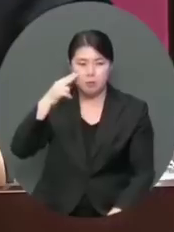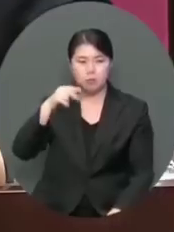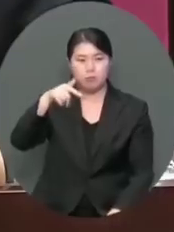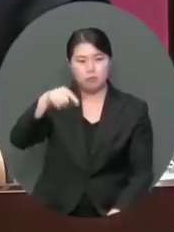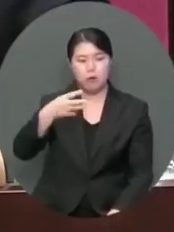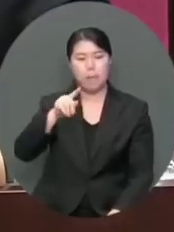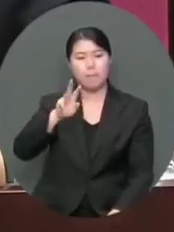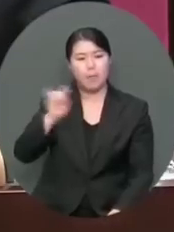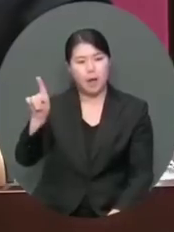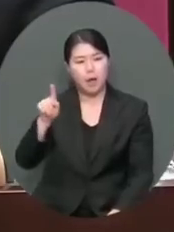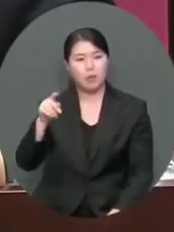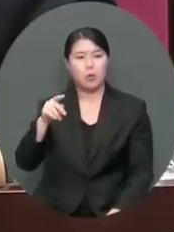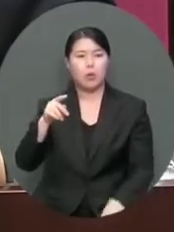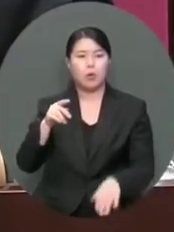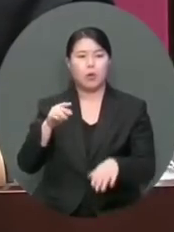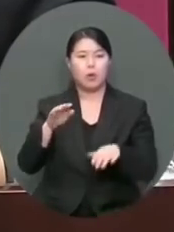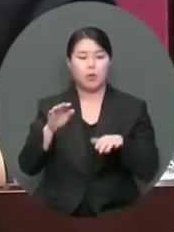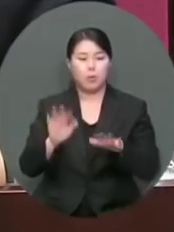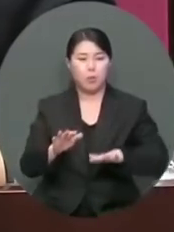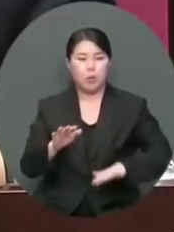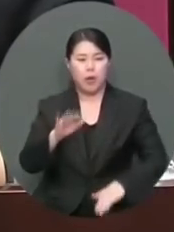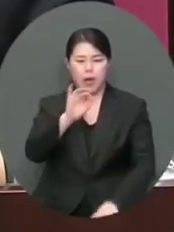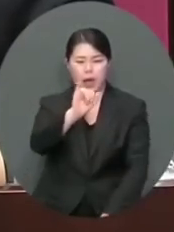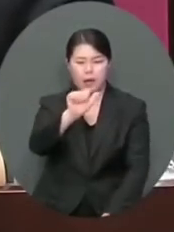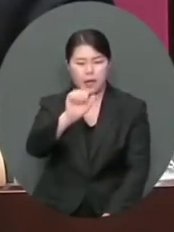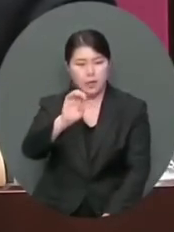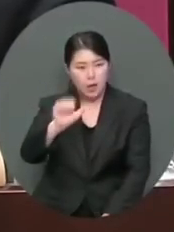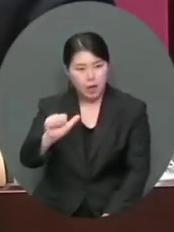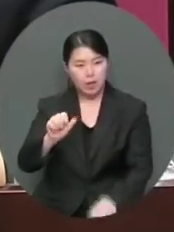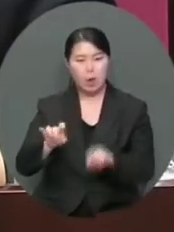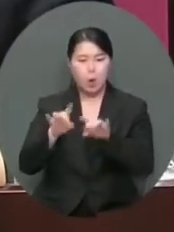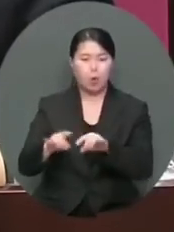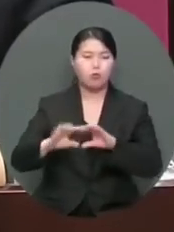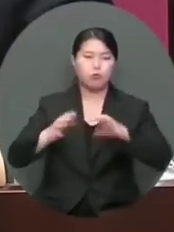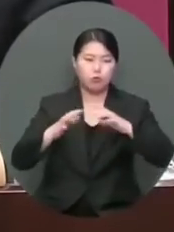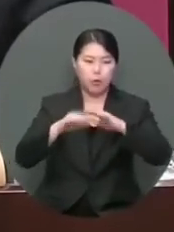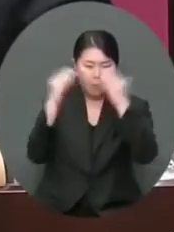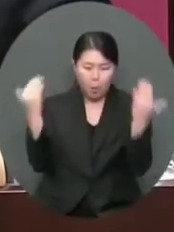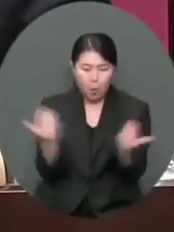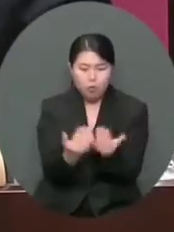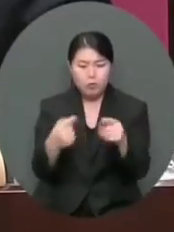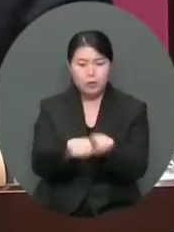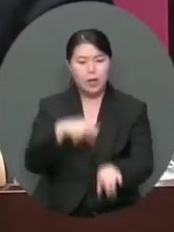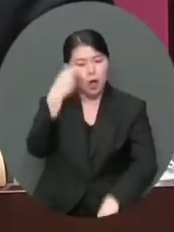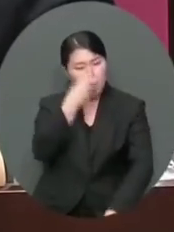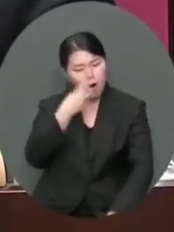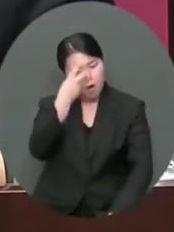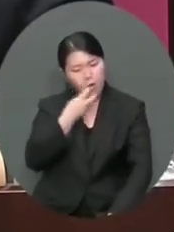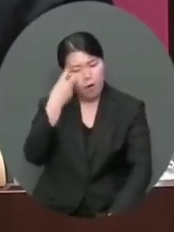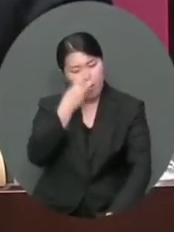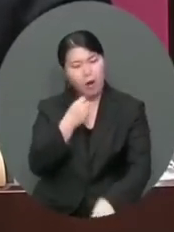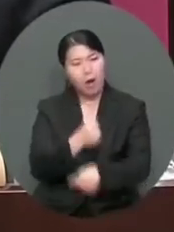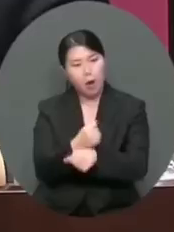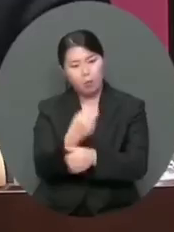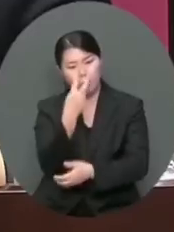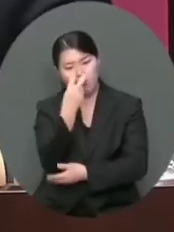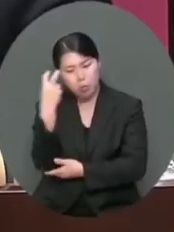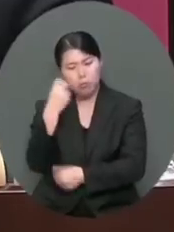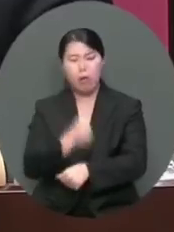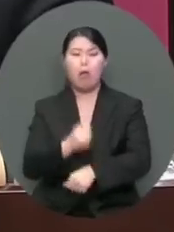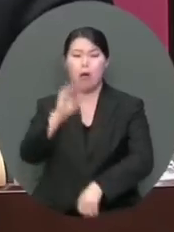구라파와 호주와 뉴질랜드와 IAEA와 모두 같이 검증하고 계속 모니터링을